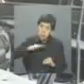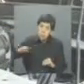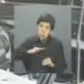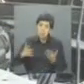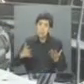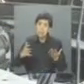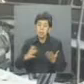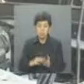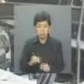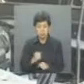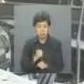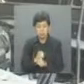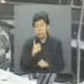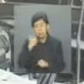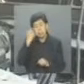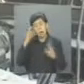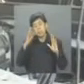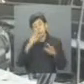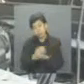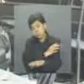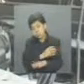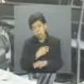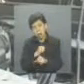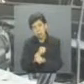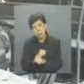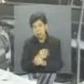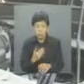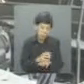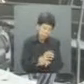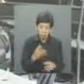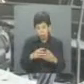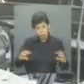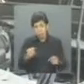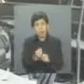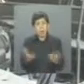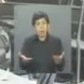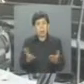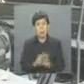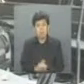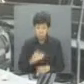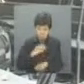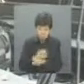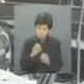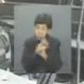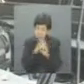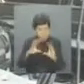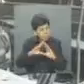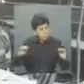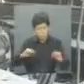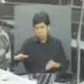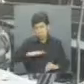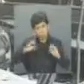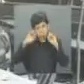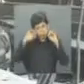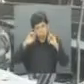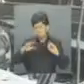ต่ของก็ไม่ยอมมากลับไปแล้วมาเป็นภาระผมอยู่เอาไปเขาไม่รู้ไปทำอะไร ก็คือ NGV ตอนนี้ไม่มีใครติดแล้ว เงียบสนิท